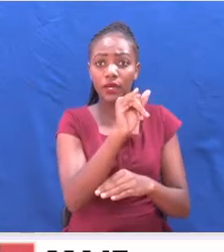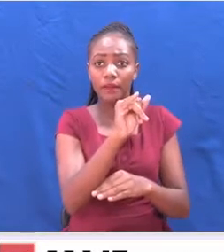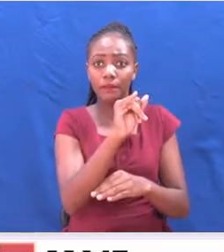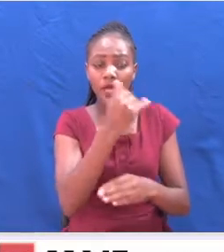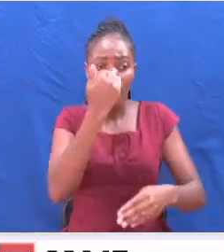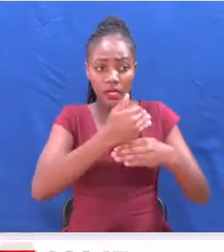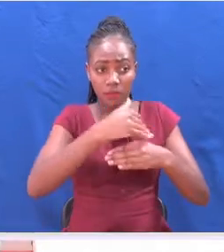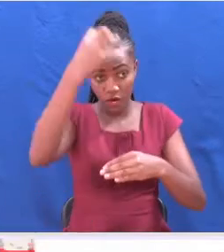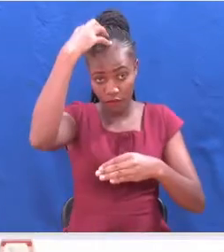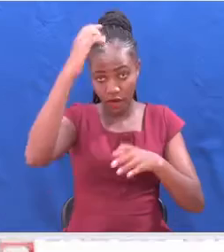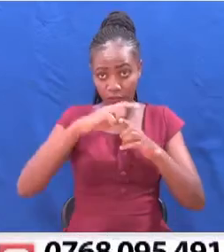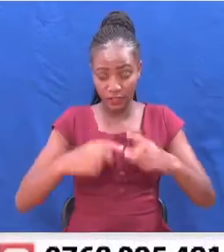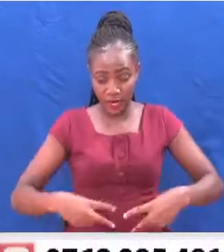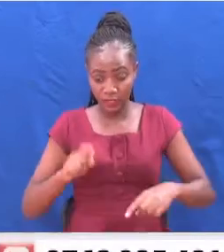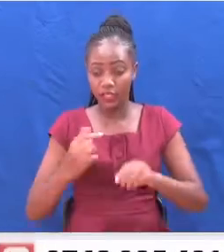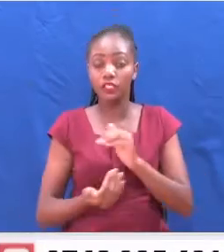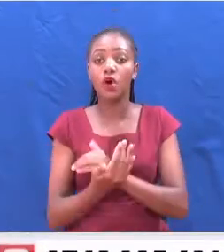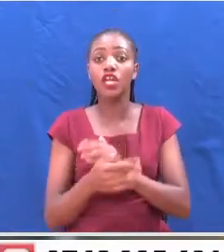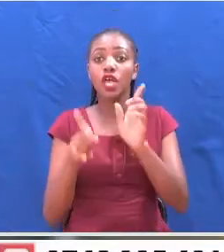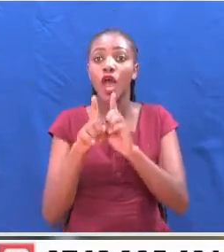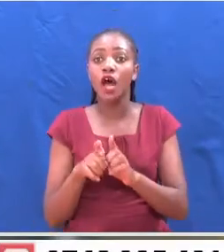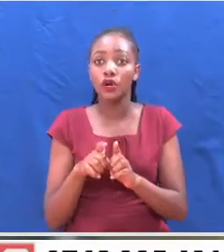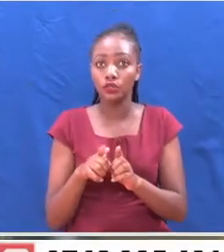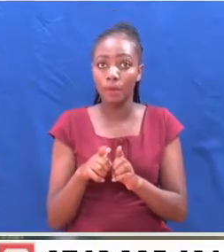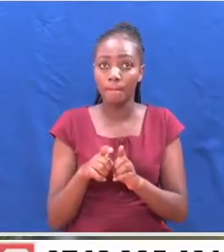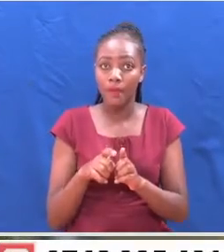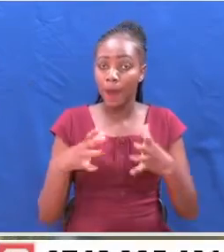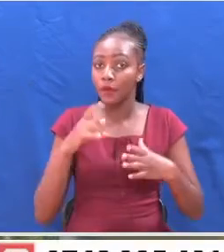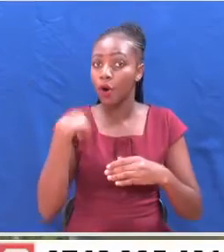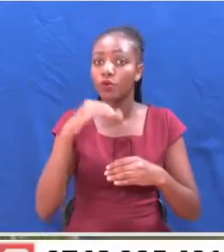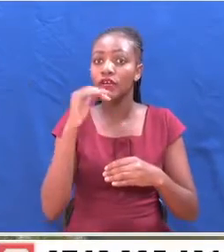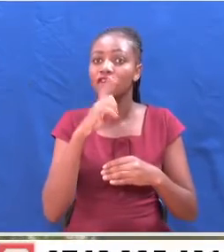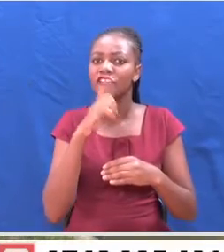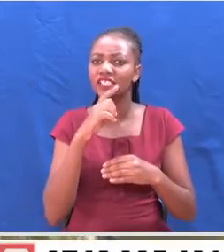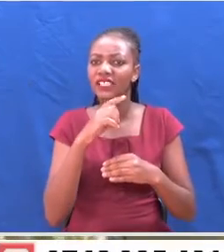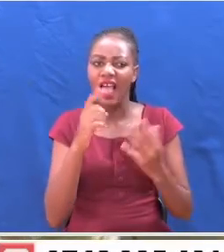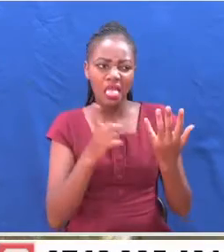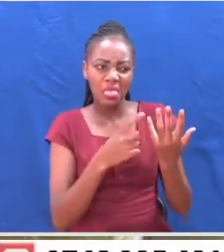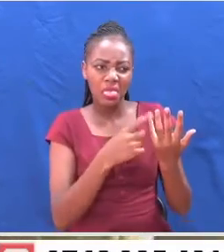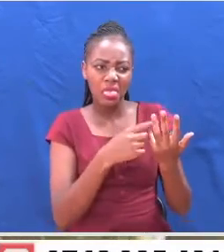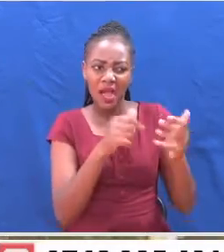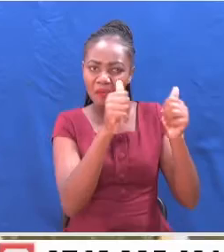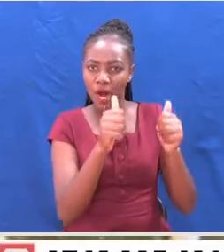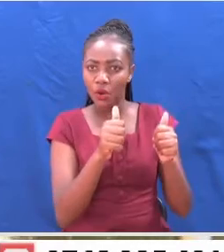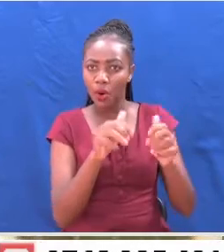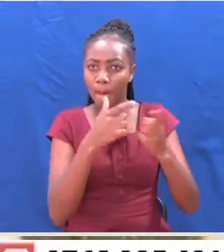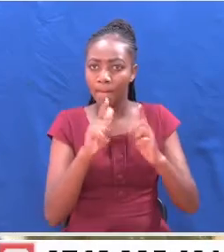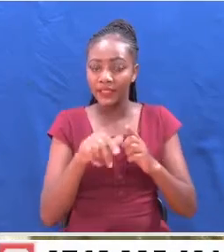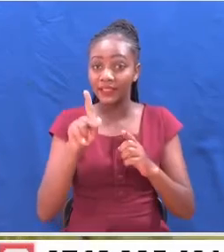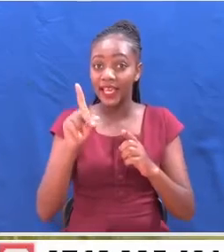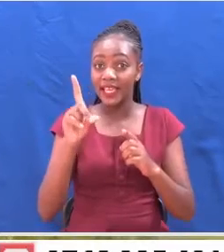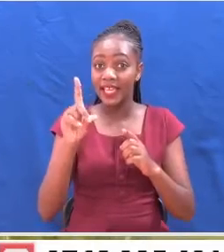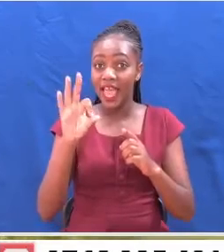mwa kaunti ya Lamu na Garissa asubuhi. Idadi kamili ya wapiganaji waliouawa haijatolewa kufikia sasa licha ya maafisa wa